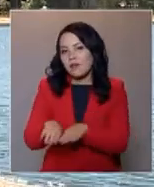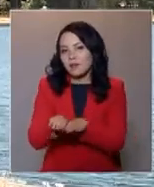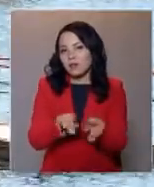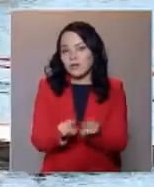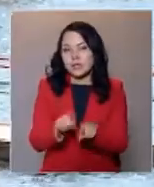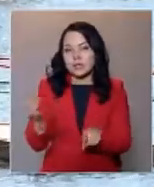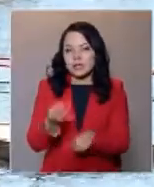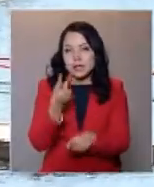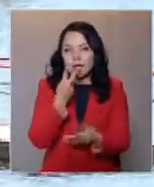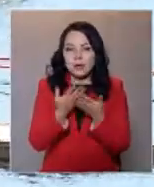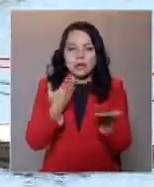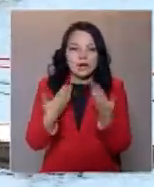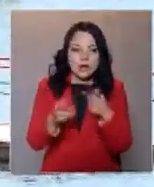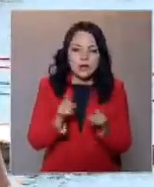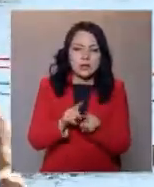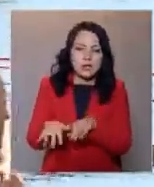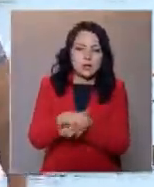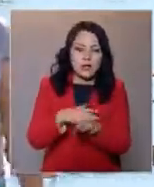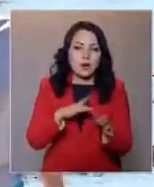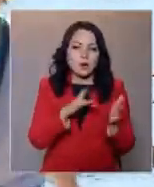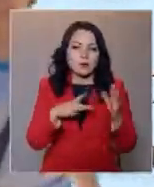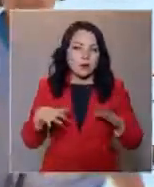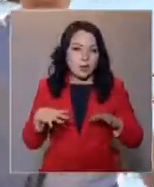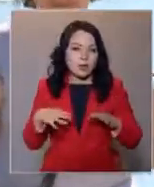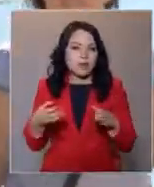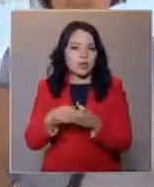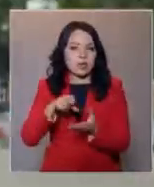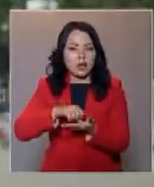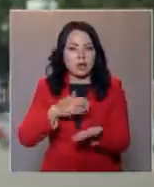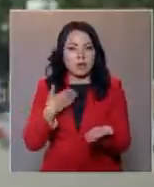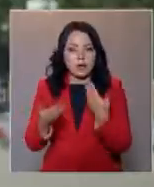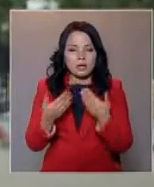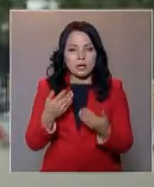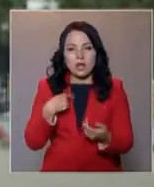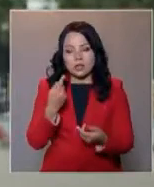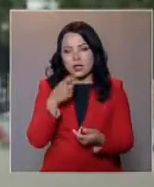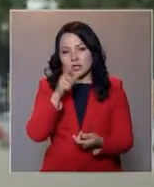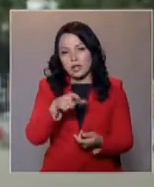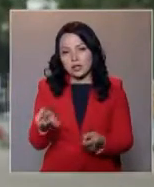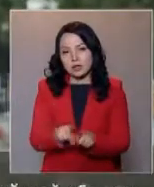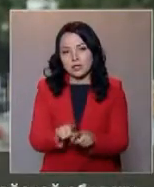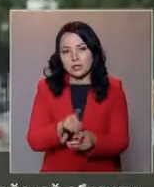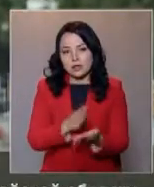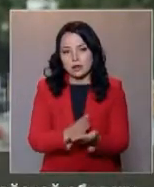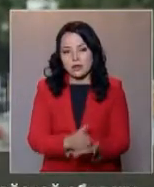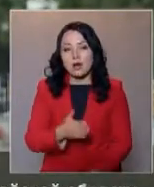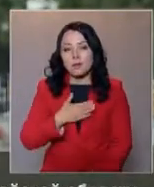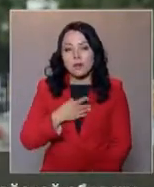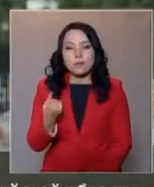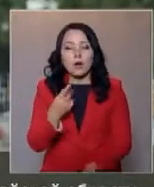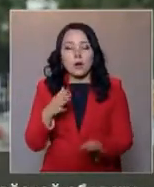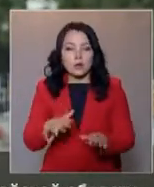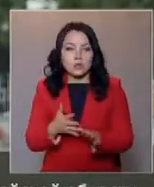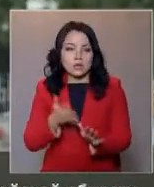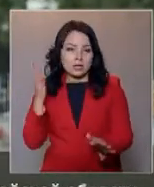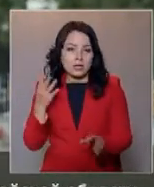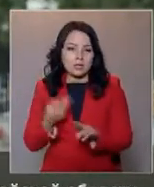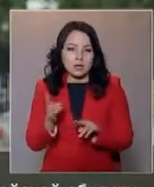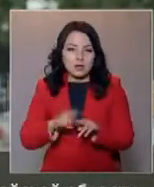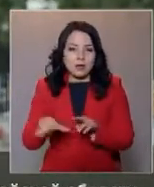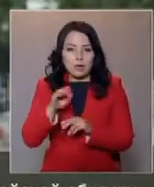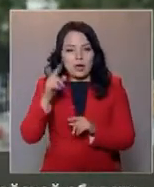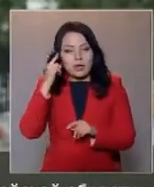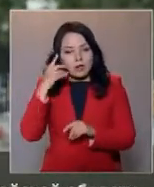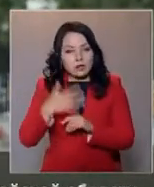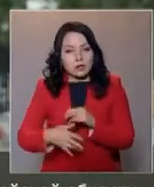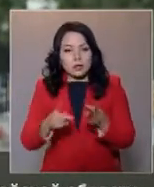исполнительная власть, владельцы здравниц, турфирмы и мы с вами. В первую очередь, мы сами, граждане, должны иметь сознание и понимать, что